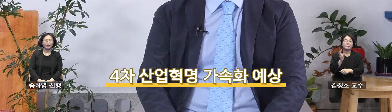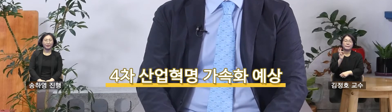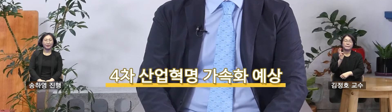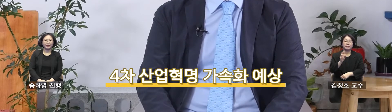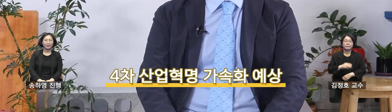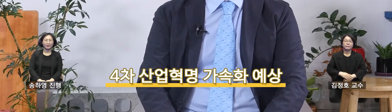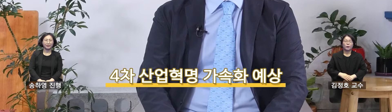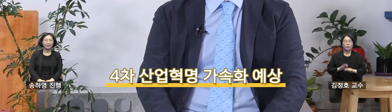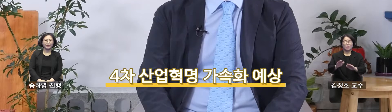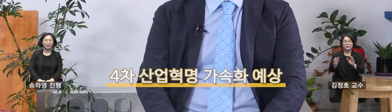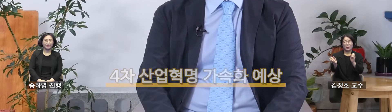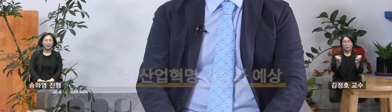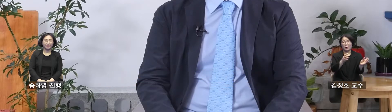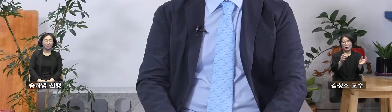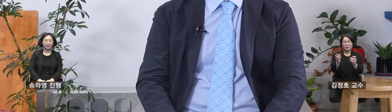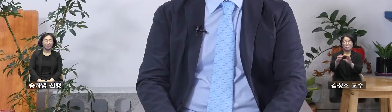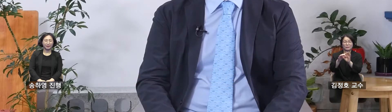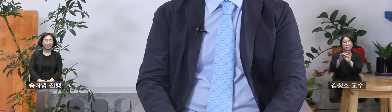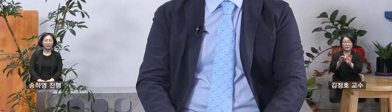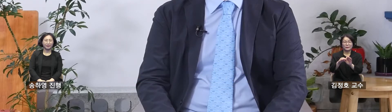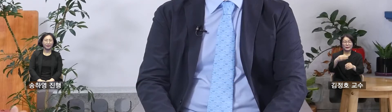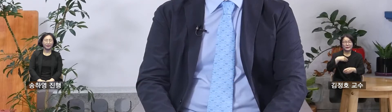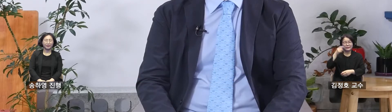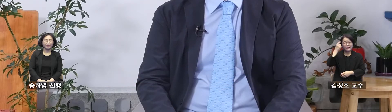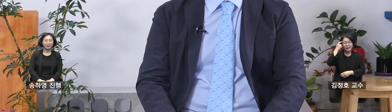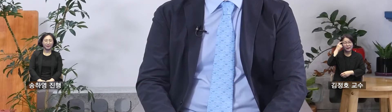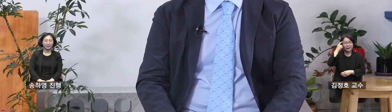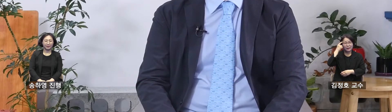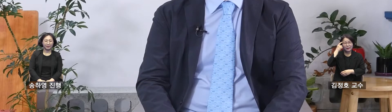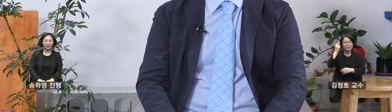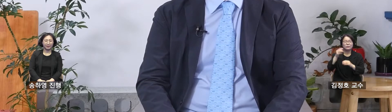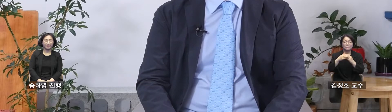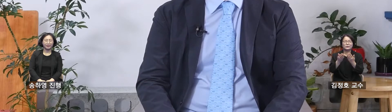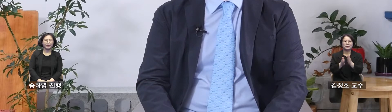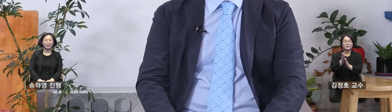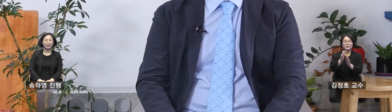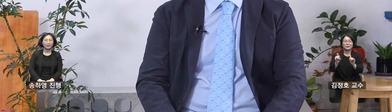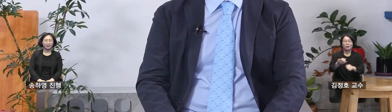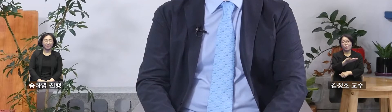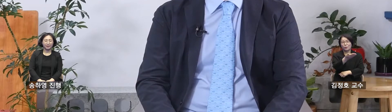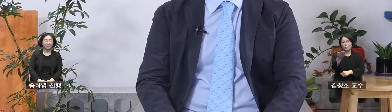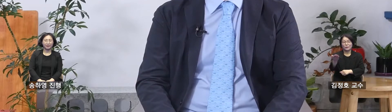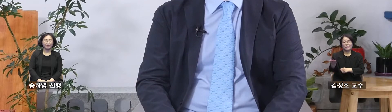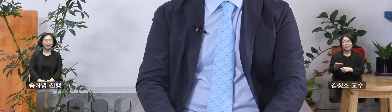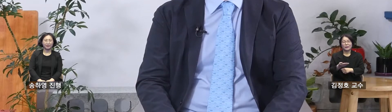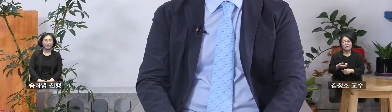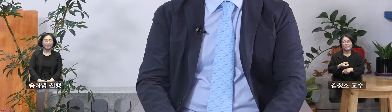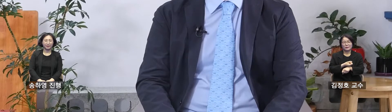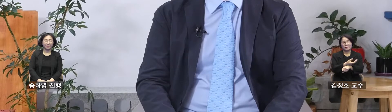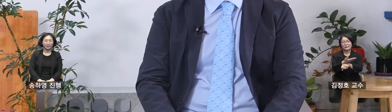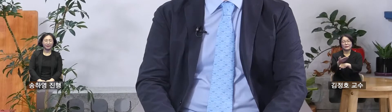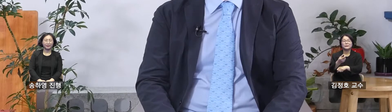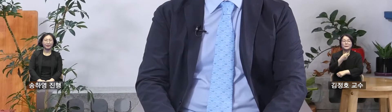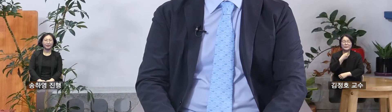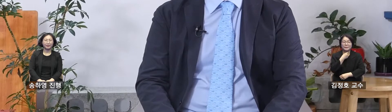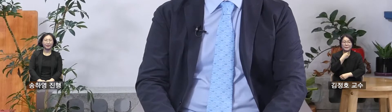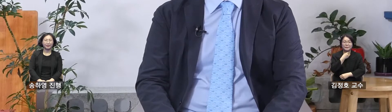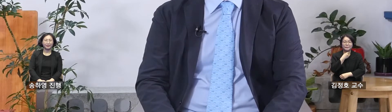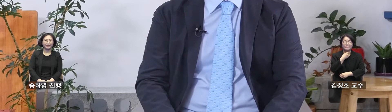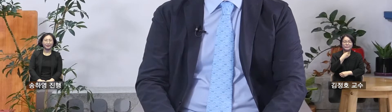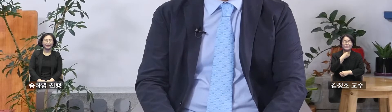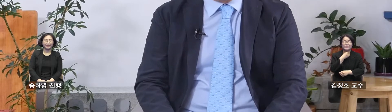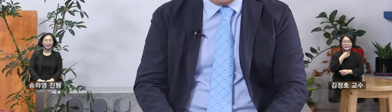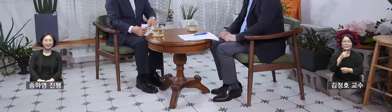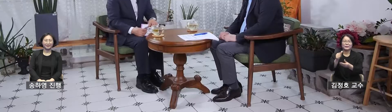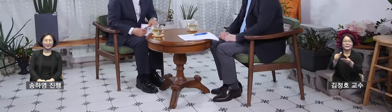이 대담을 통해서 그런 저의 생각을 여러 시민들과 함께 공유할 수 있게 되기를 바랍니다. 초대해